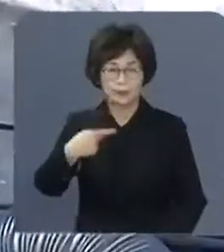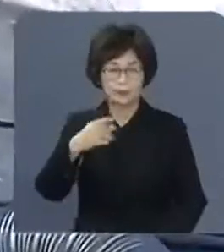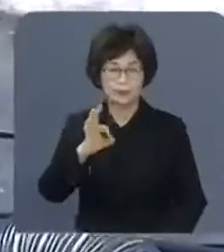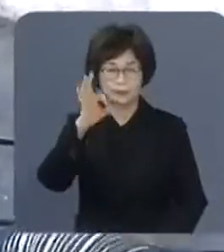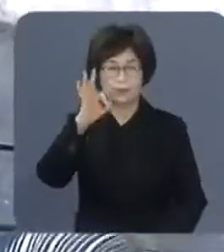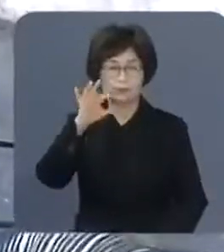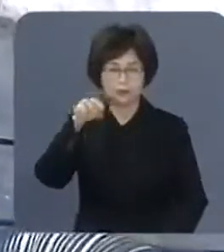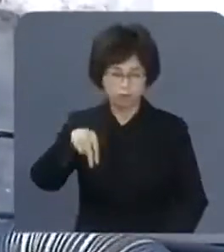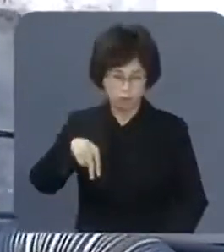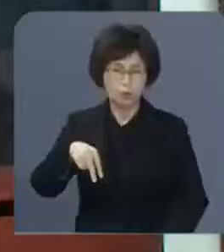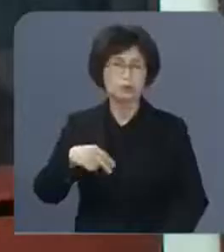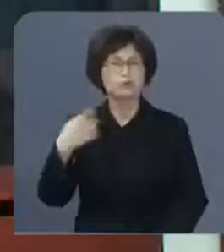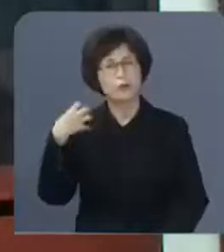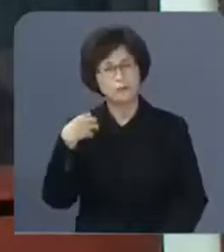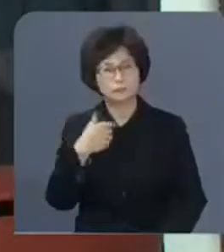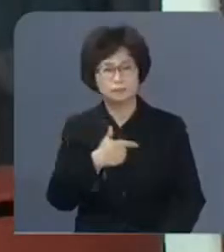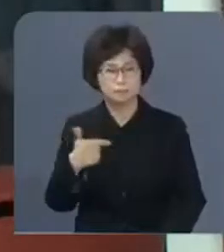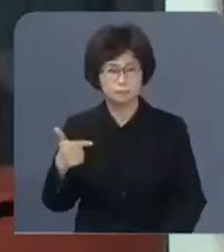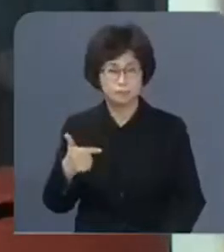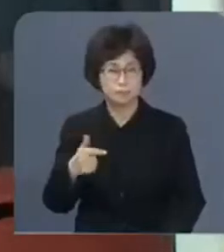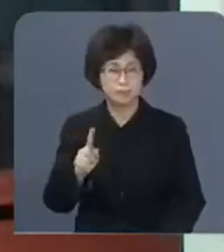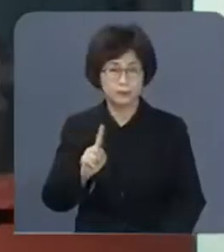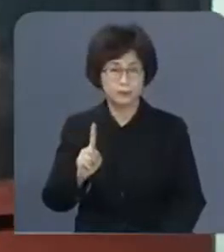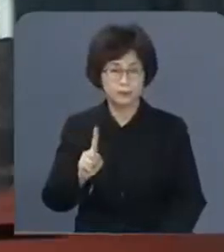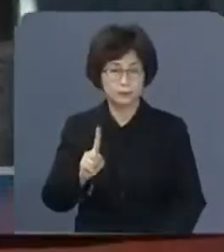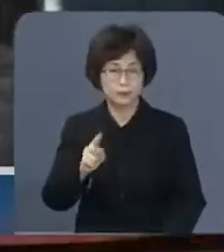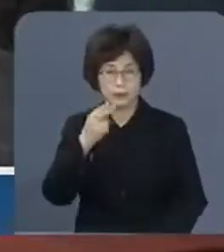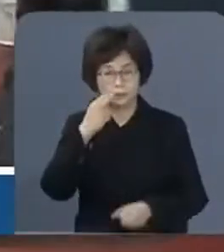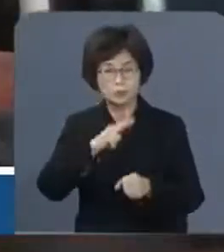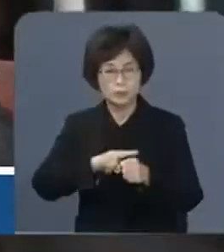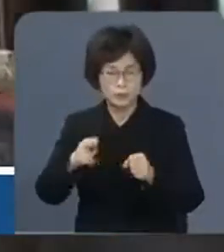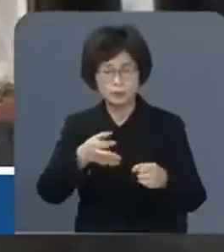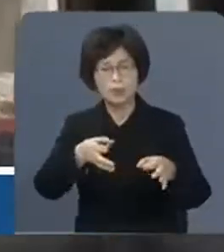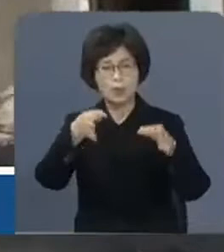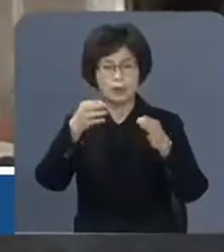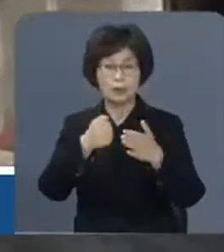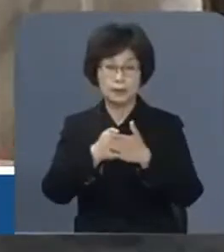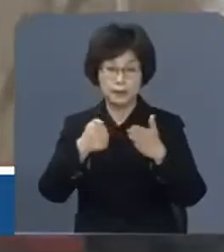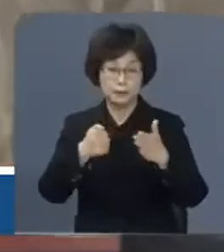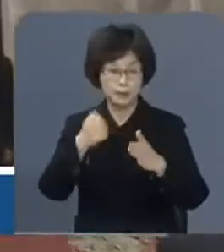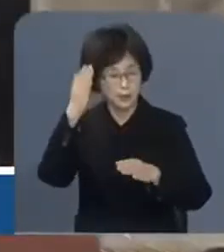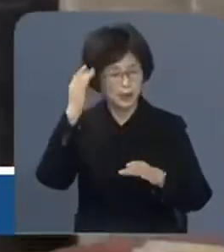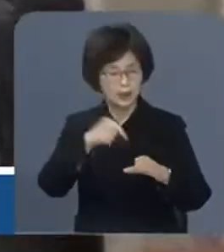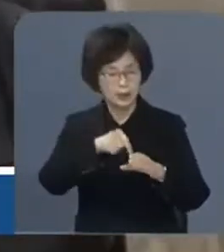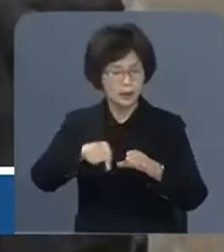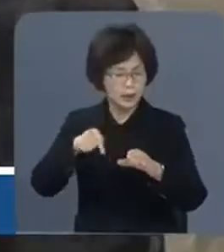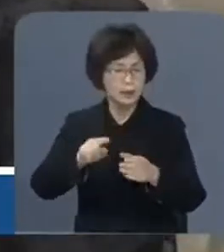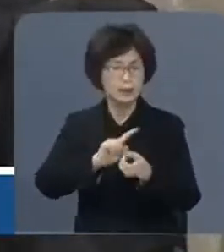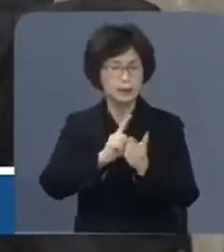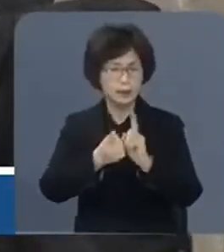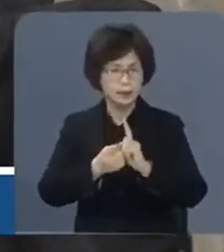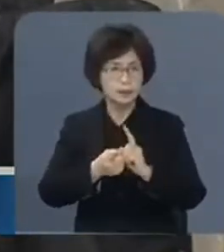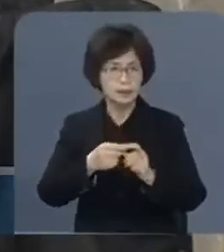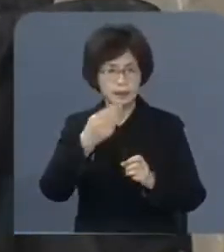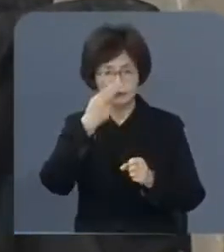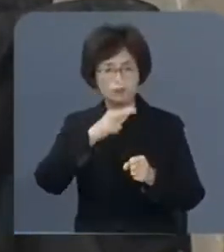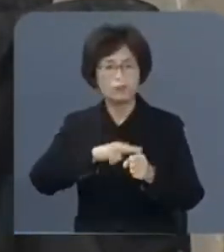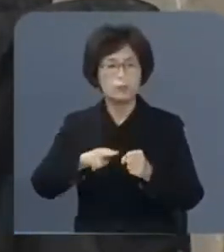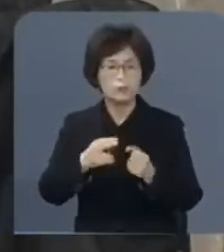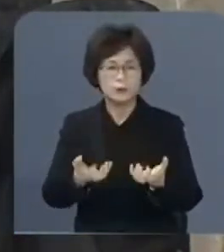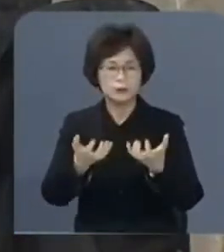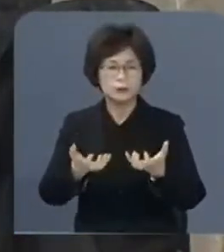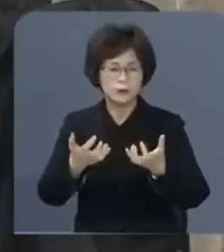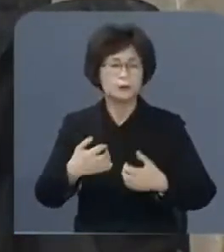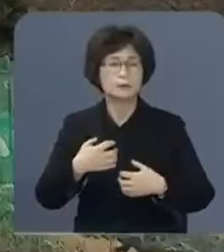부담스럽긴 마찬가지입니다. 등유 가격이 많이 오른 탓에 연탄 대신 기름보일러로 난방을 하는 가구도